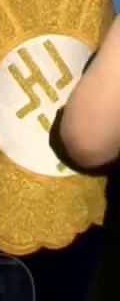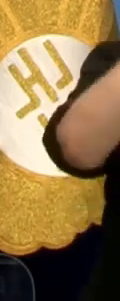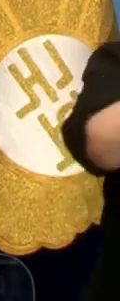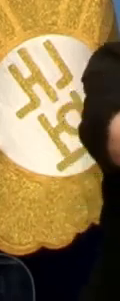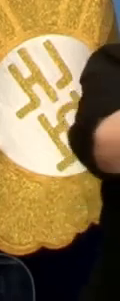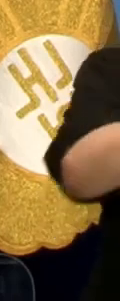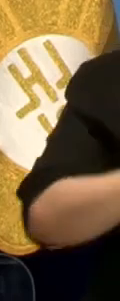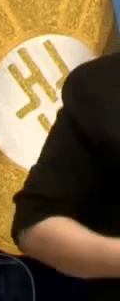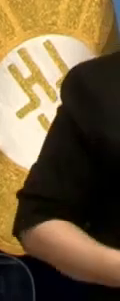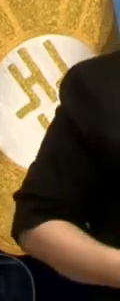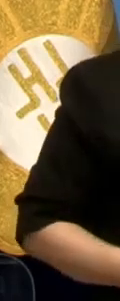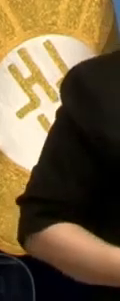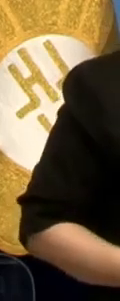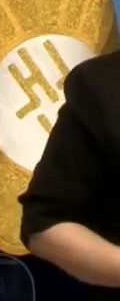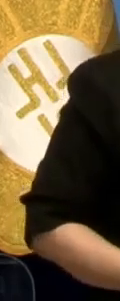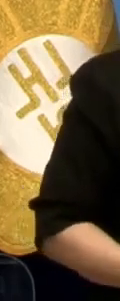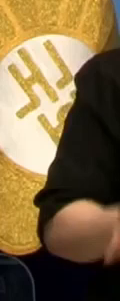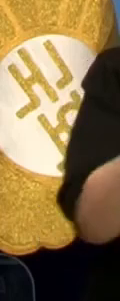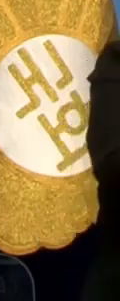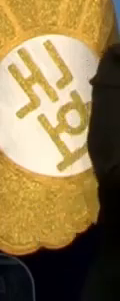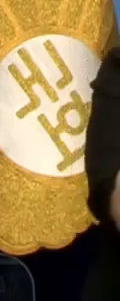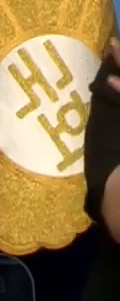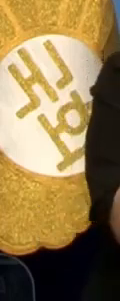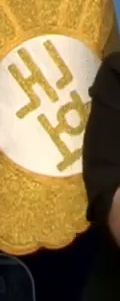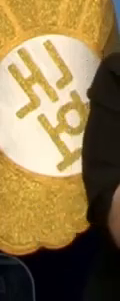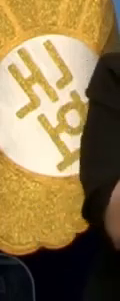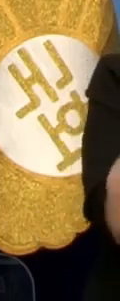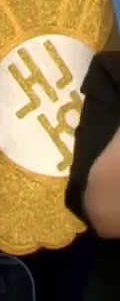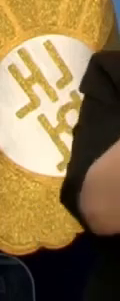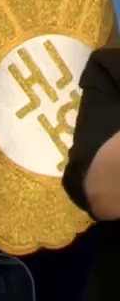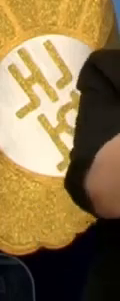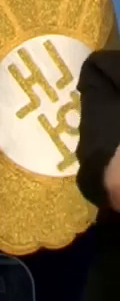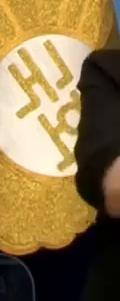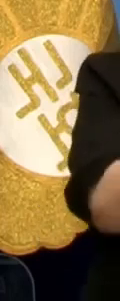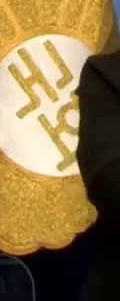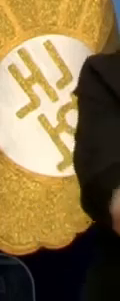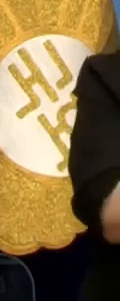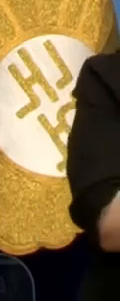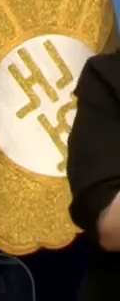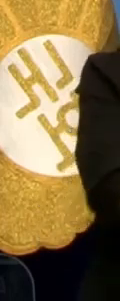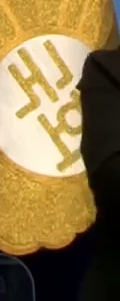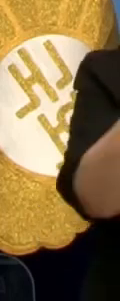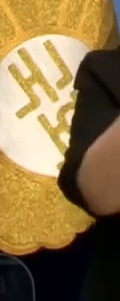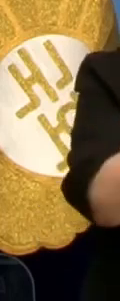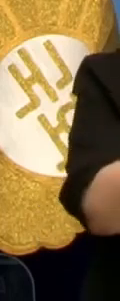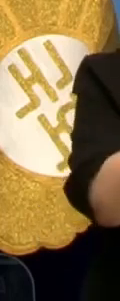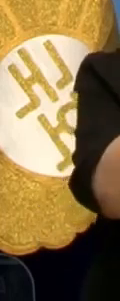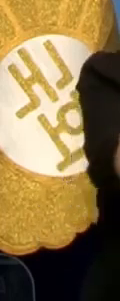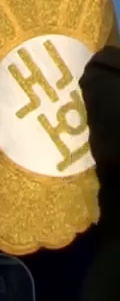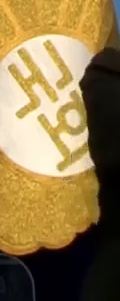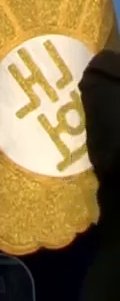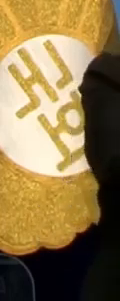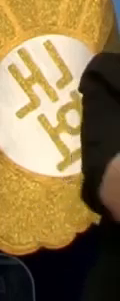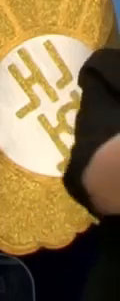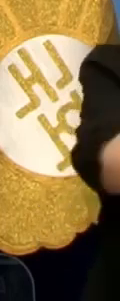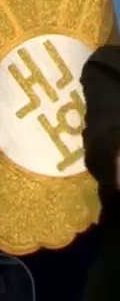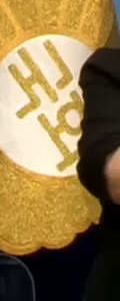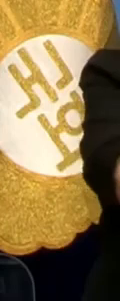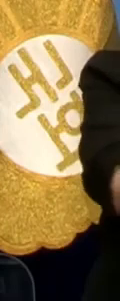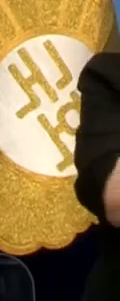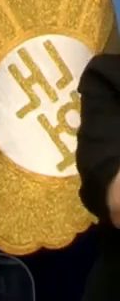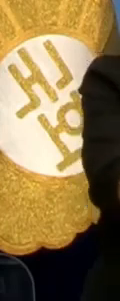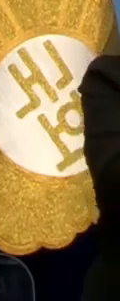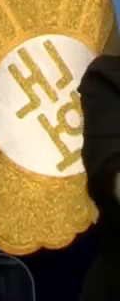것입니다. 회당 지급 금액은 작년 1차 재난지원금의 4인 가구 100만 원을 기준으로 설계했다는